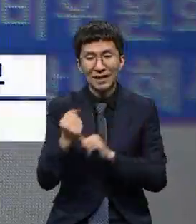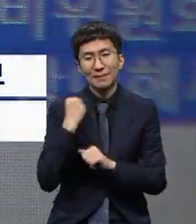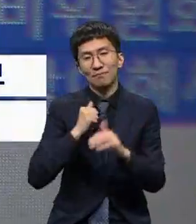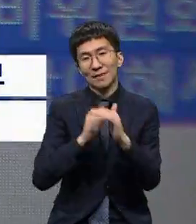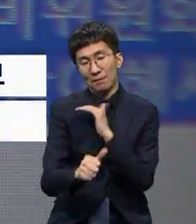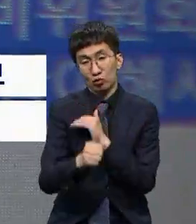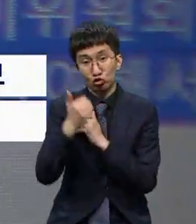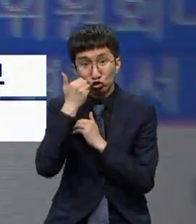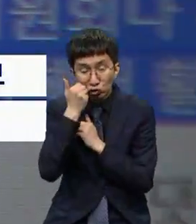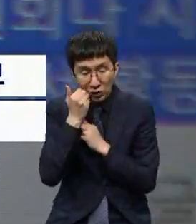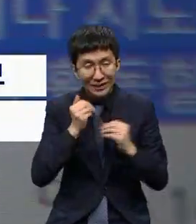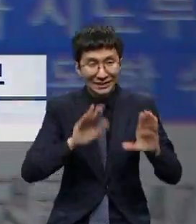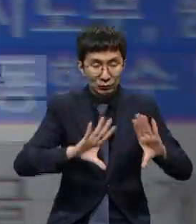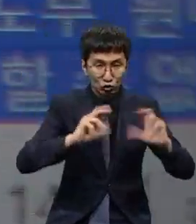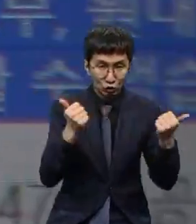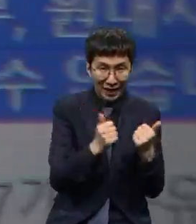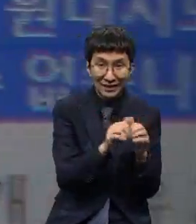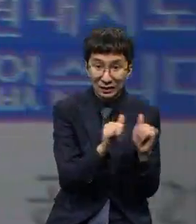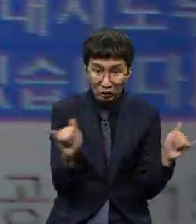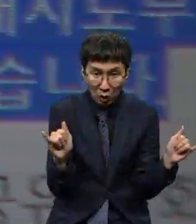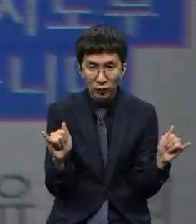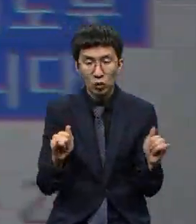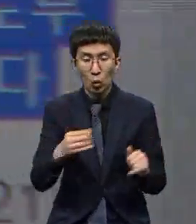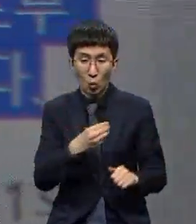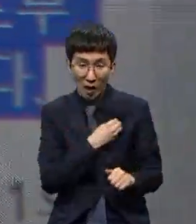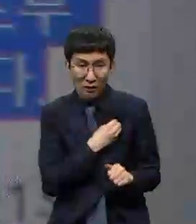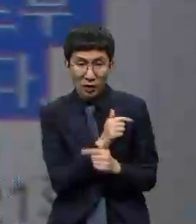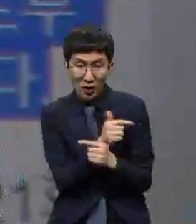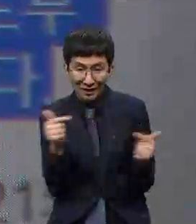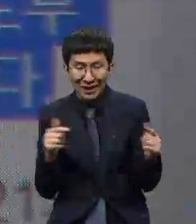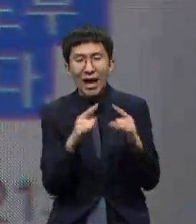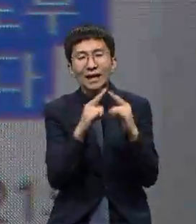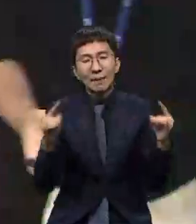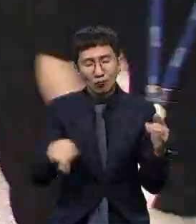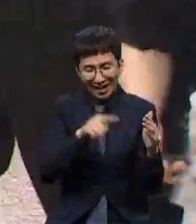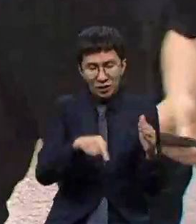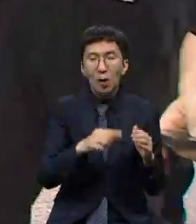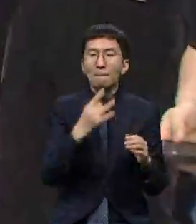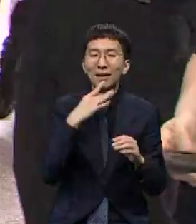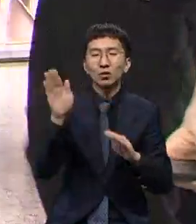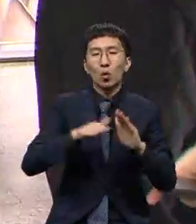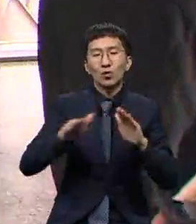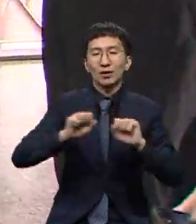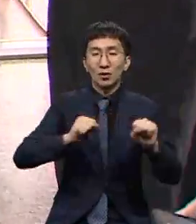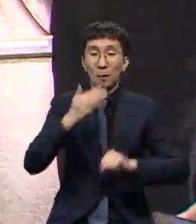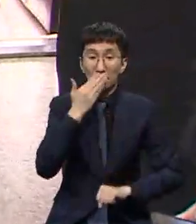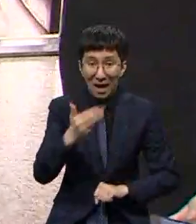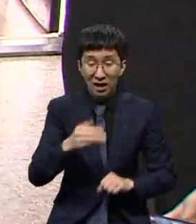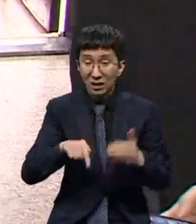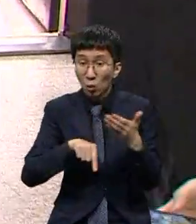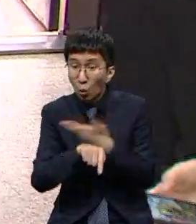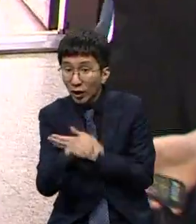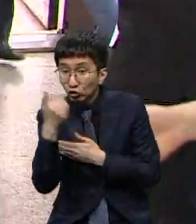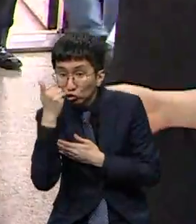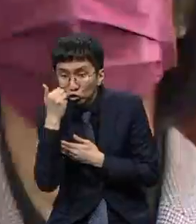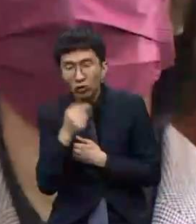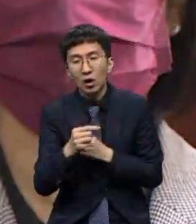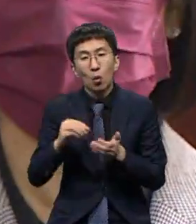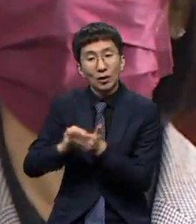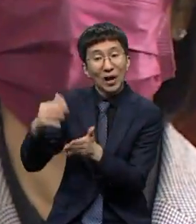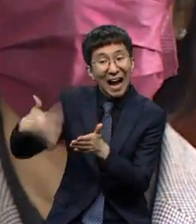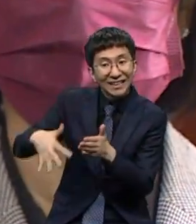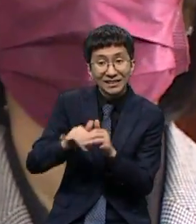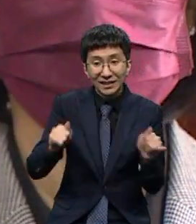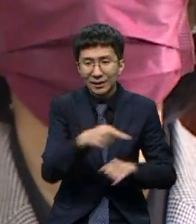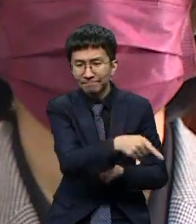등 당원들은 당내 대선 주자의 선거 캠프에서만 공식 활동할 수 있다며 당박 주자들의 입당을 재차